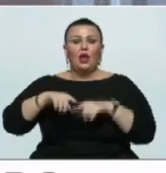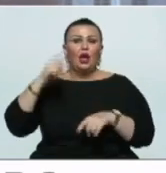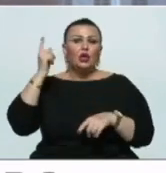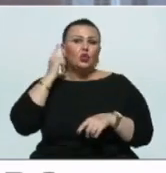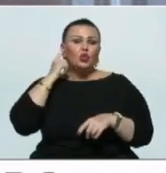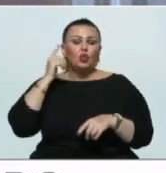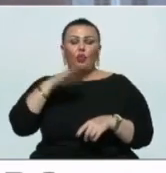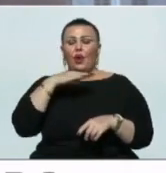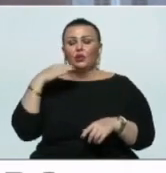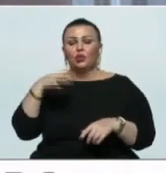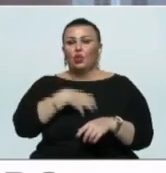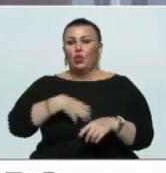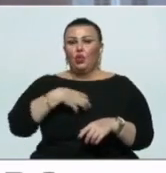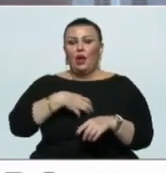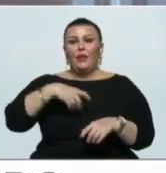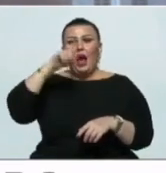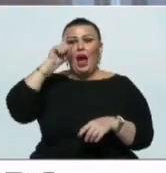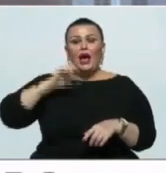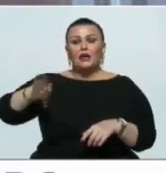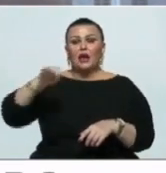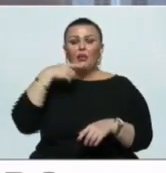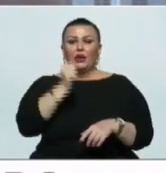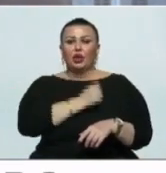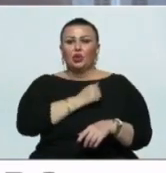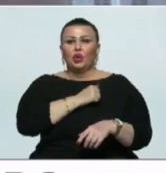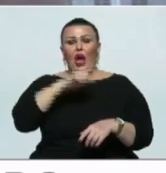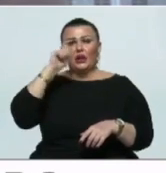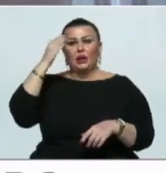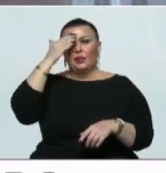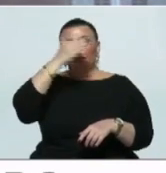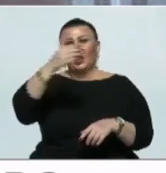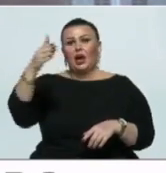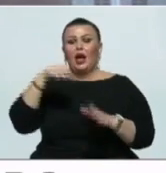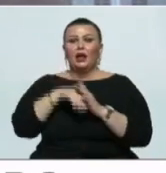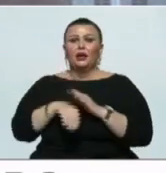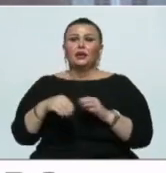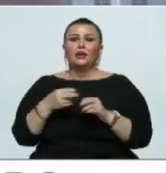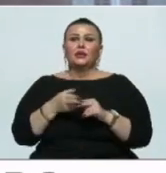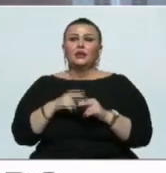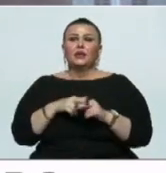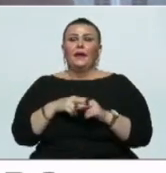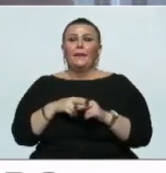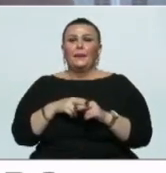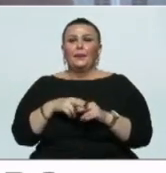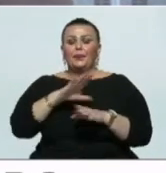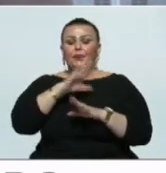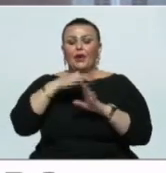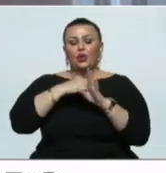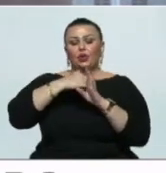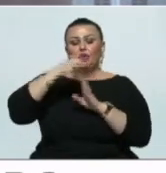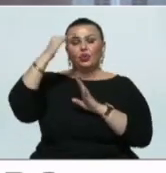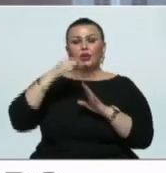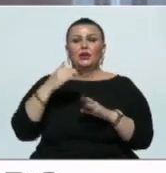duyulması çok önemli. Azerbaycan ordusunun, Azerbaycan halkının manevi şeyi çok yüksek